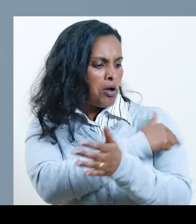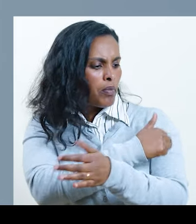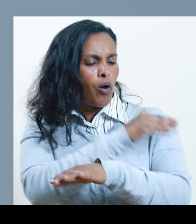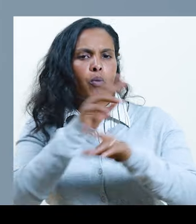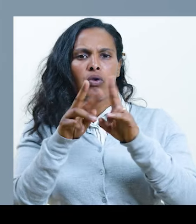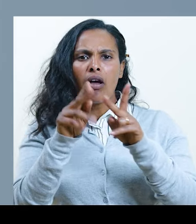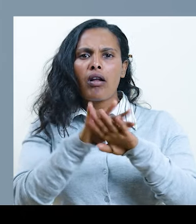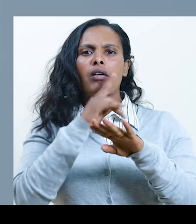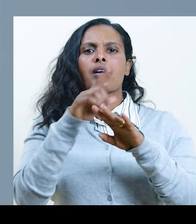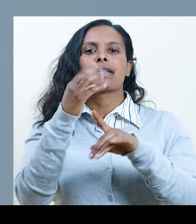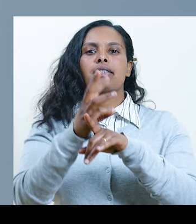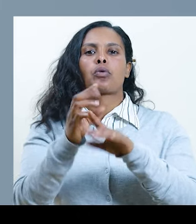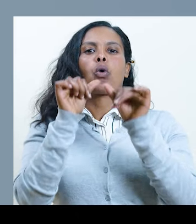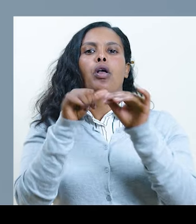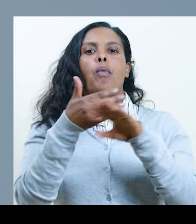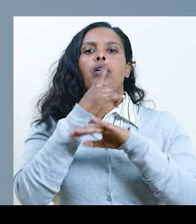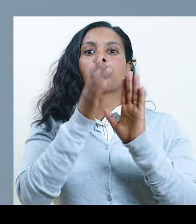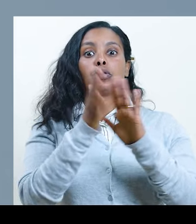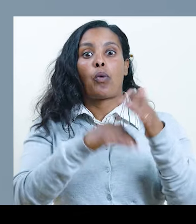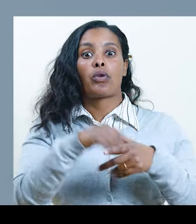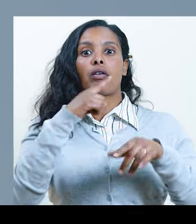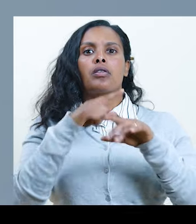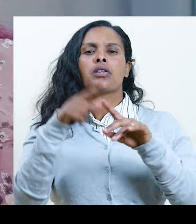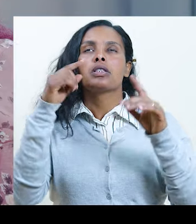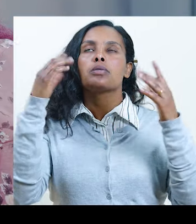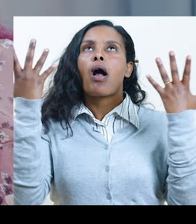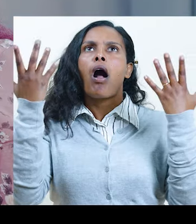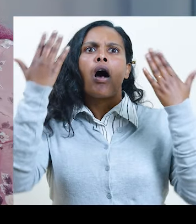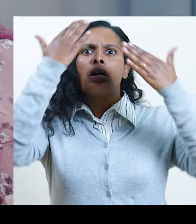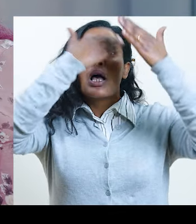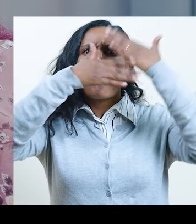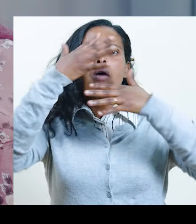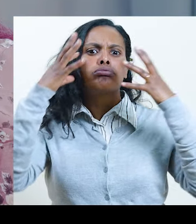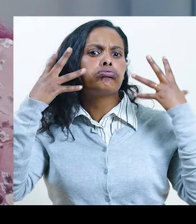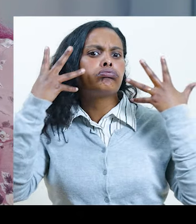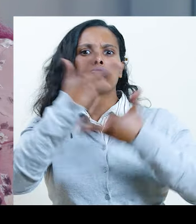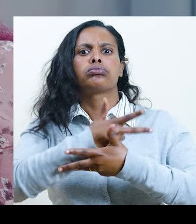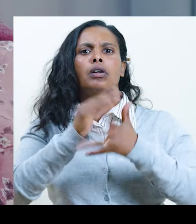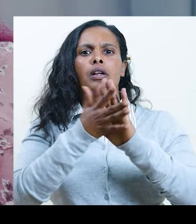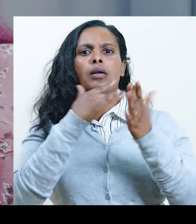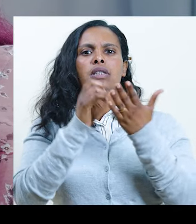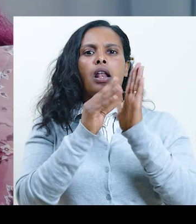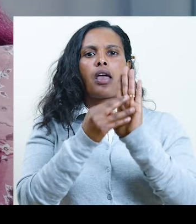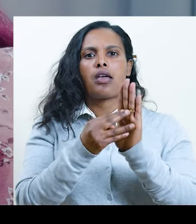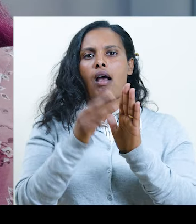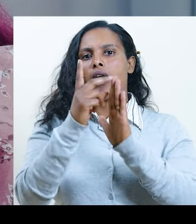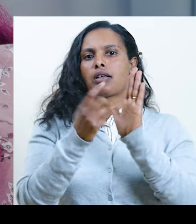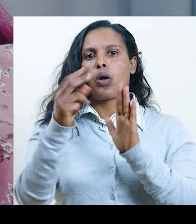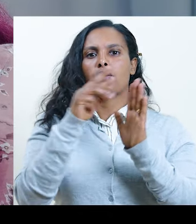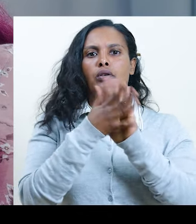ላይ ምናምንና ልክ ከስድስት ወር ቆይታ በኋላ ስወጣ ሰማይ ድብልቅልቅ ነው ያለብኝ። ለምሳሌ ካቲት